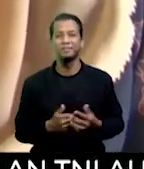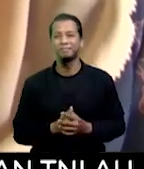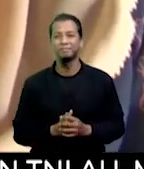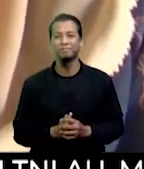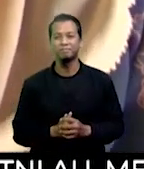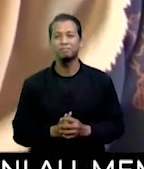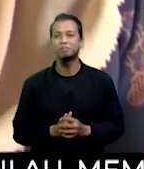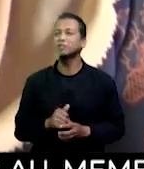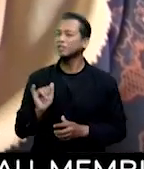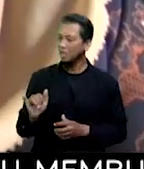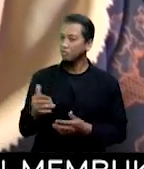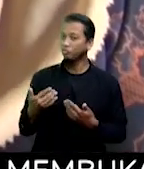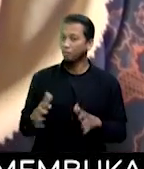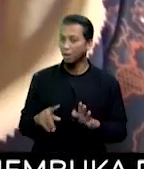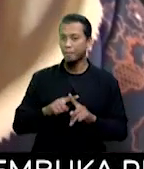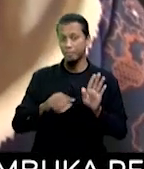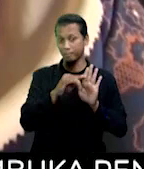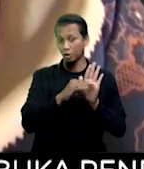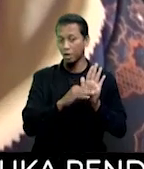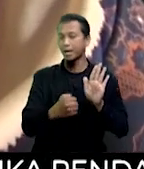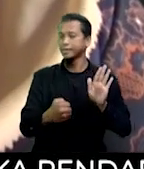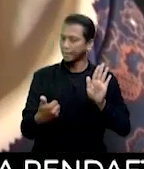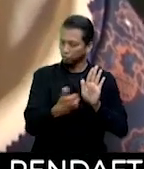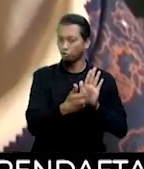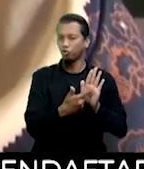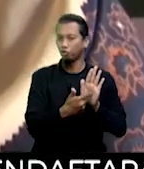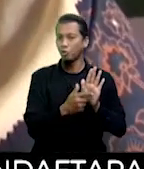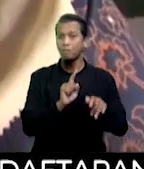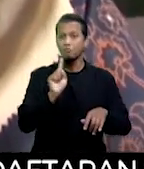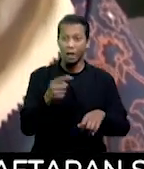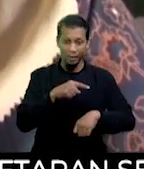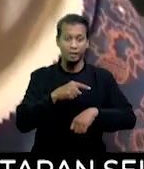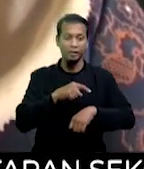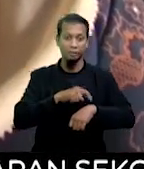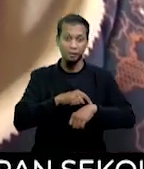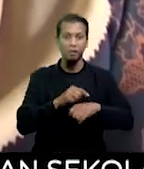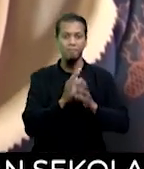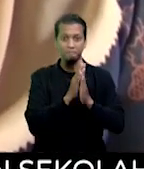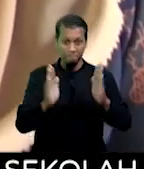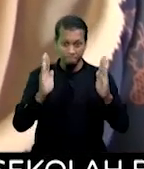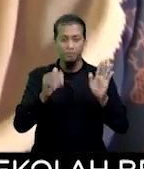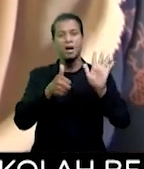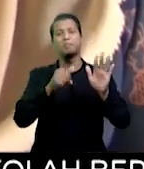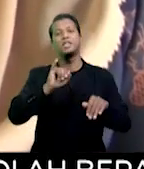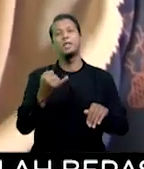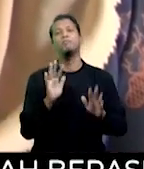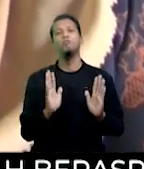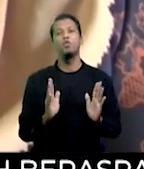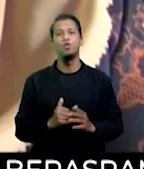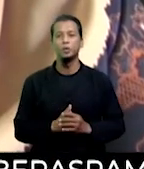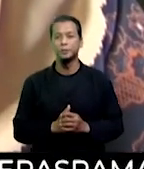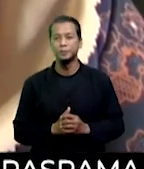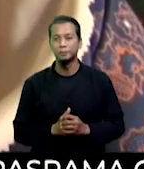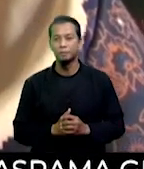berlaku, durasinya 6 jam pelajaran. Jadi sekitar 4,5